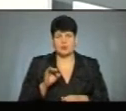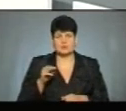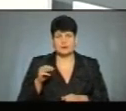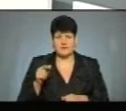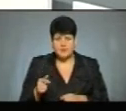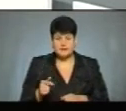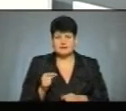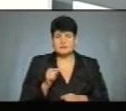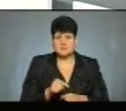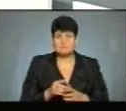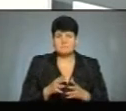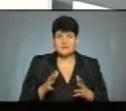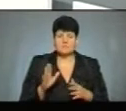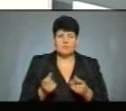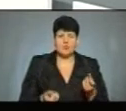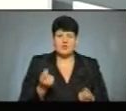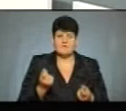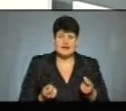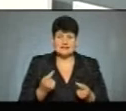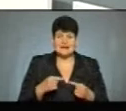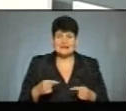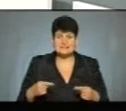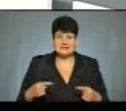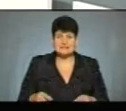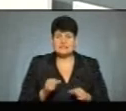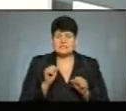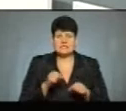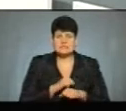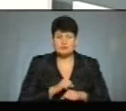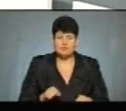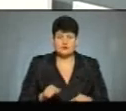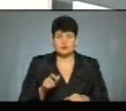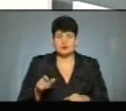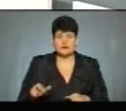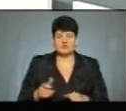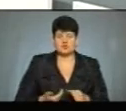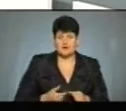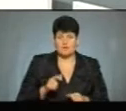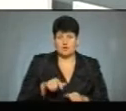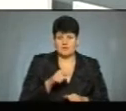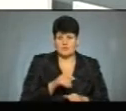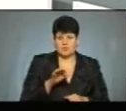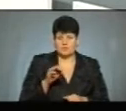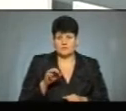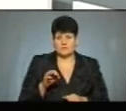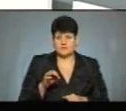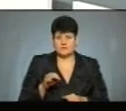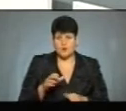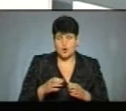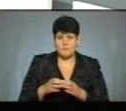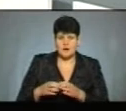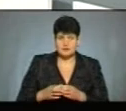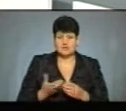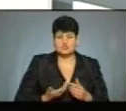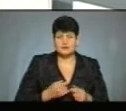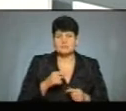буде появлятися різниця між цими неспроможними ОТГ, життям людей в цих громадах, і життям людей в тих